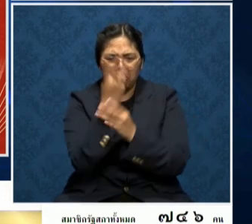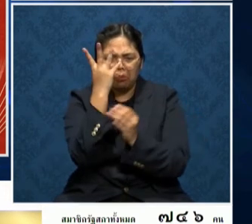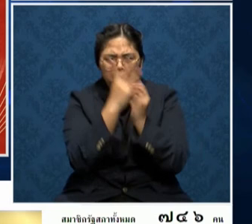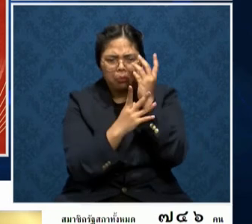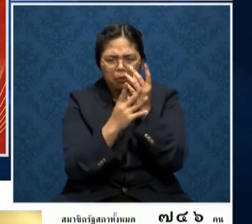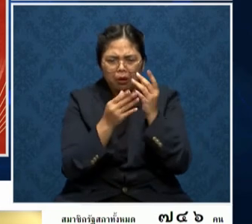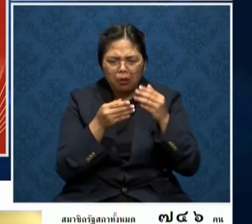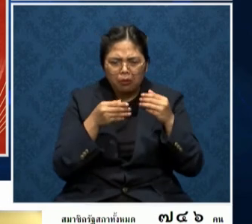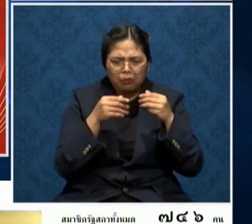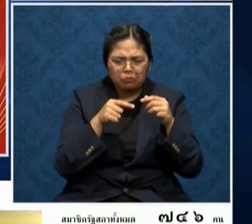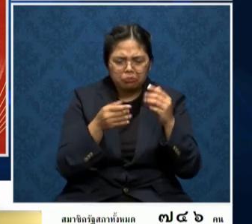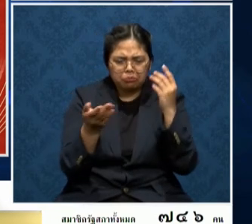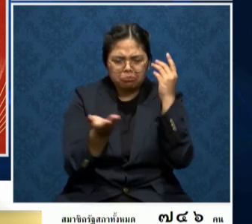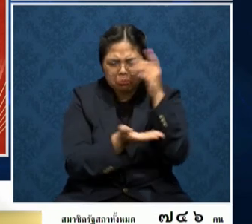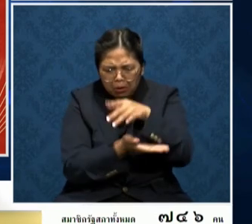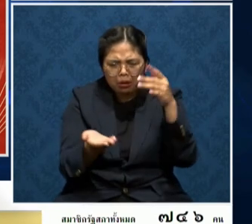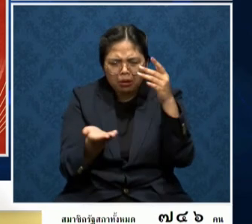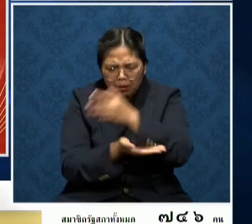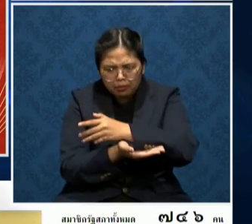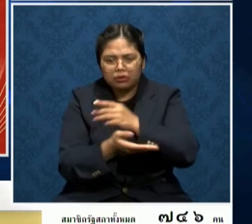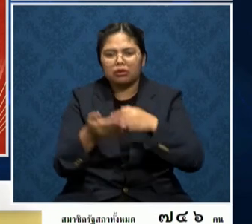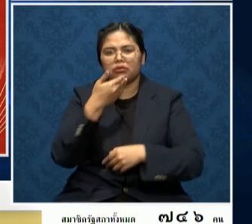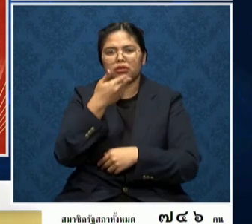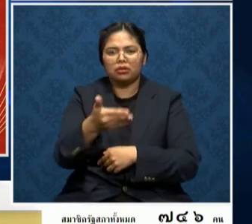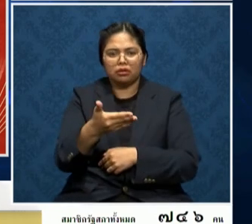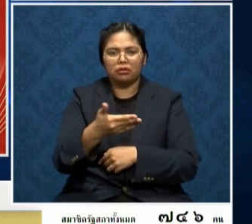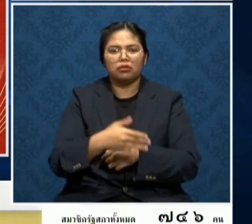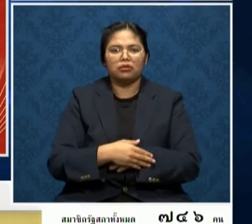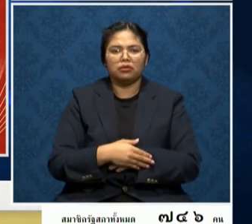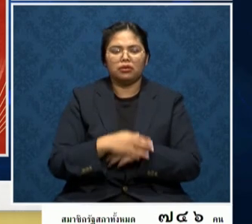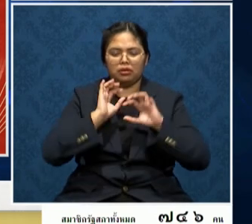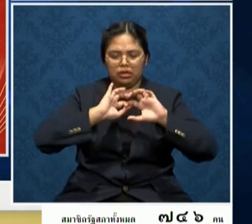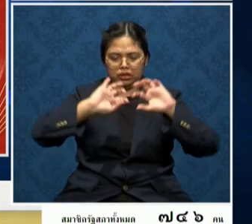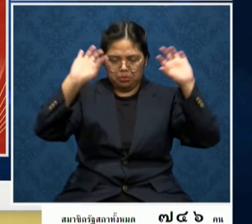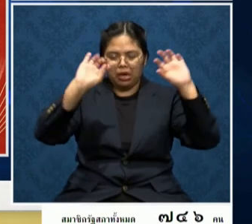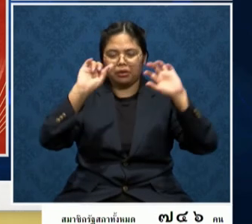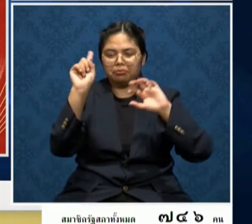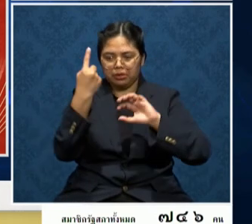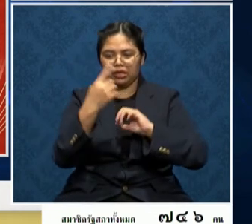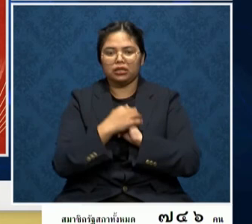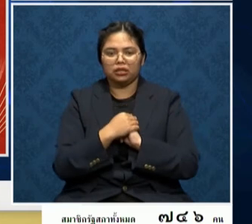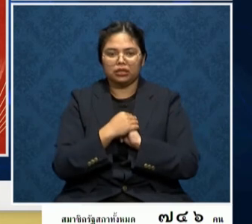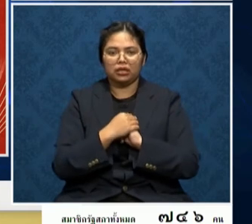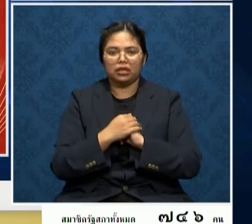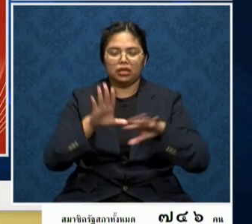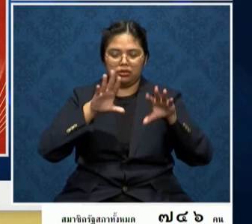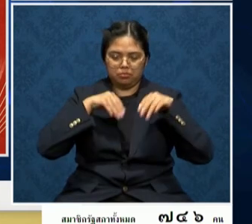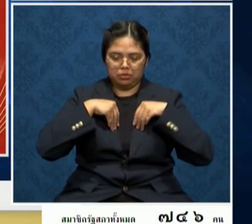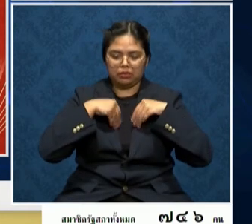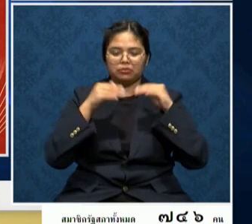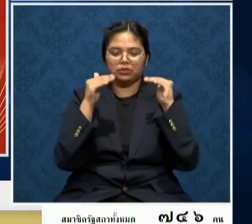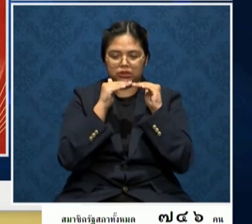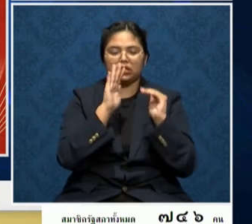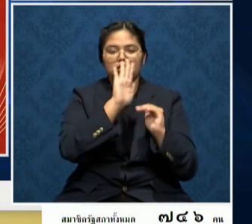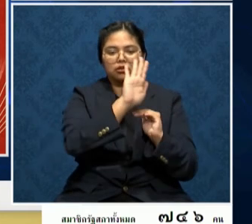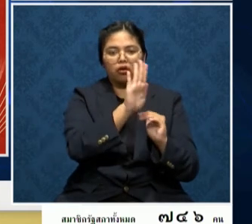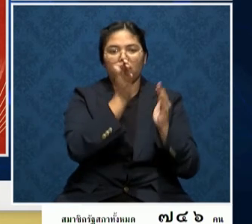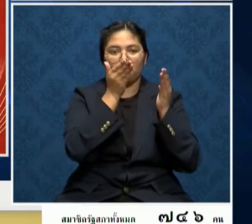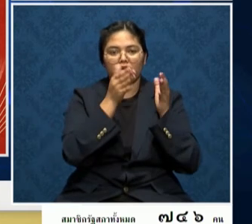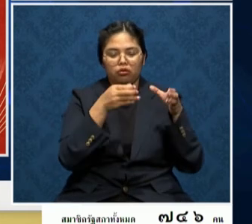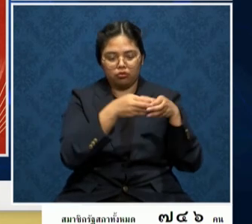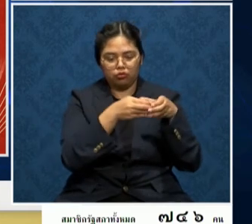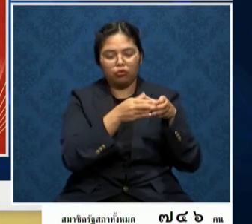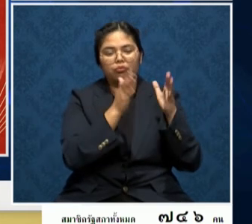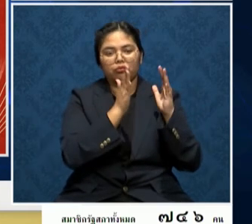ผมหวังว่ารัฐบาลชุดใหม่นี้จะยอมรับสิทธิและความชอบธรรมในที่ดินของพวกเขาและทำให้ความหวัง